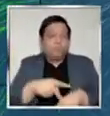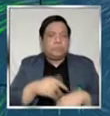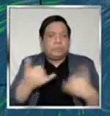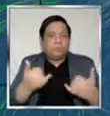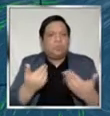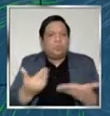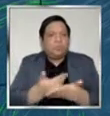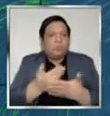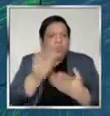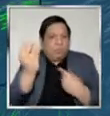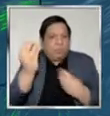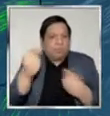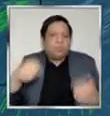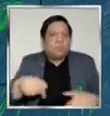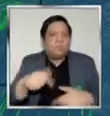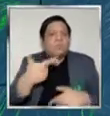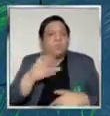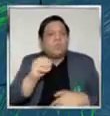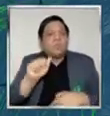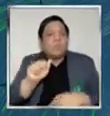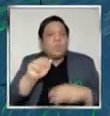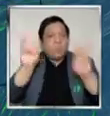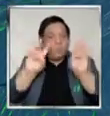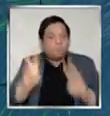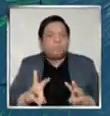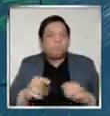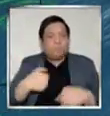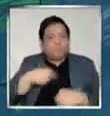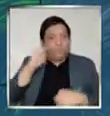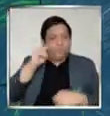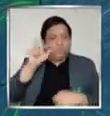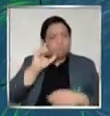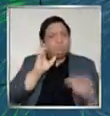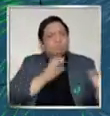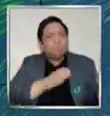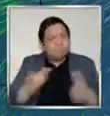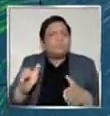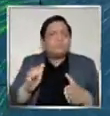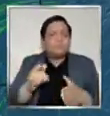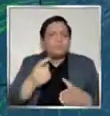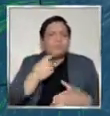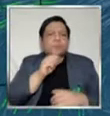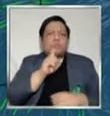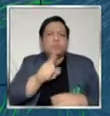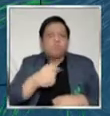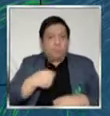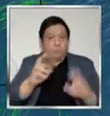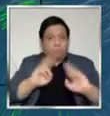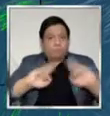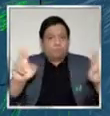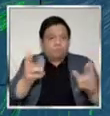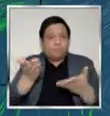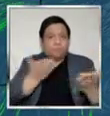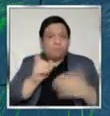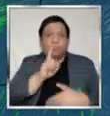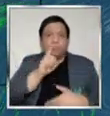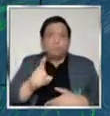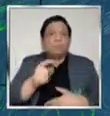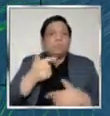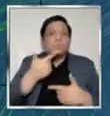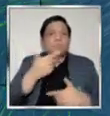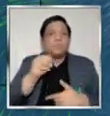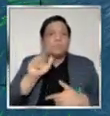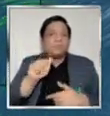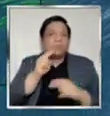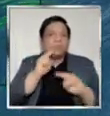Ako po si Nathaniel Cruz, magplano para sigurado. I am ready. Serbisyong totoo ng GMA News. Welcome